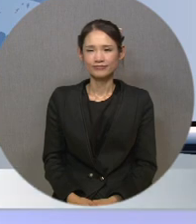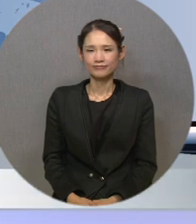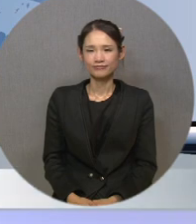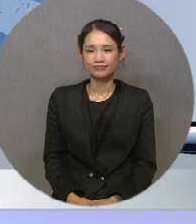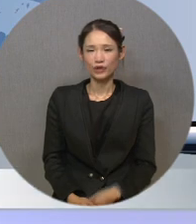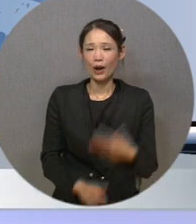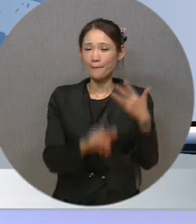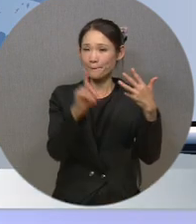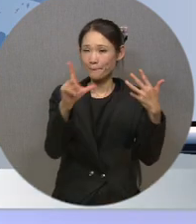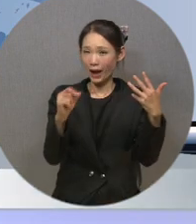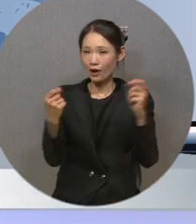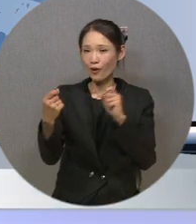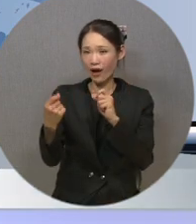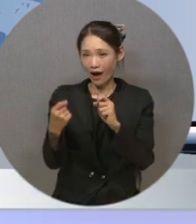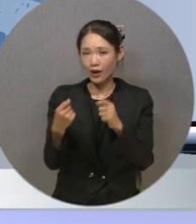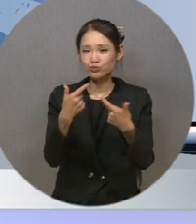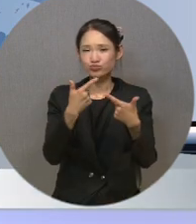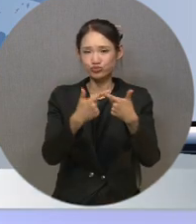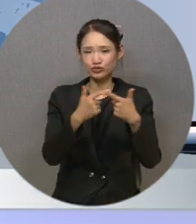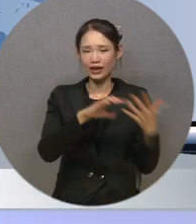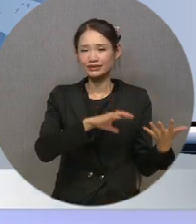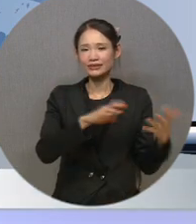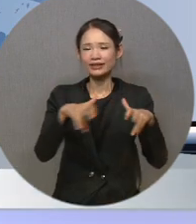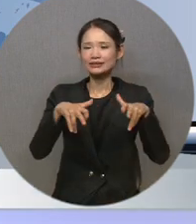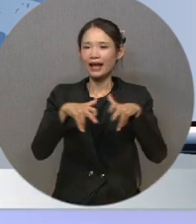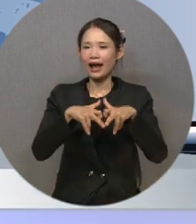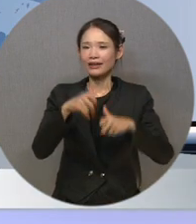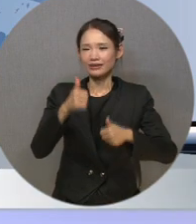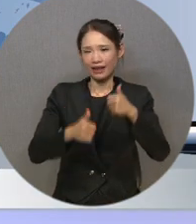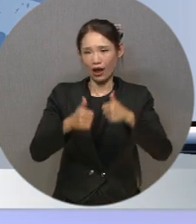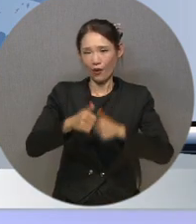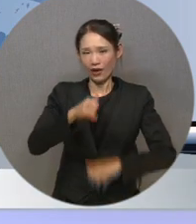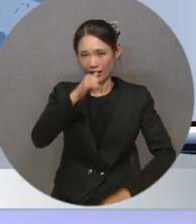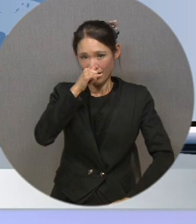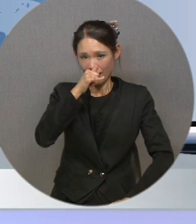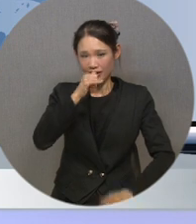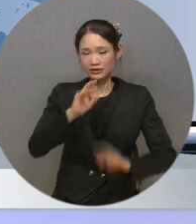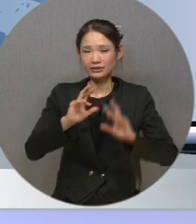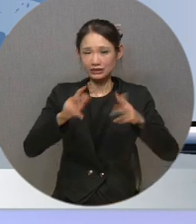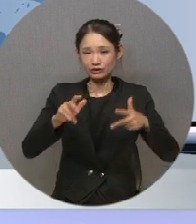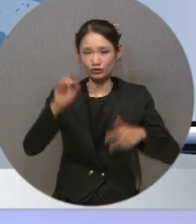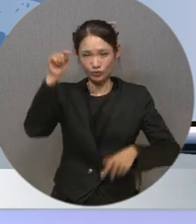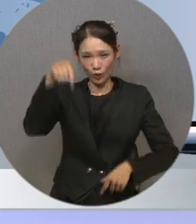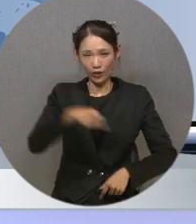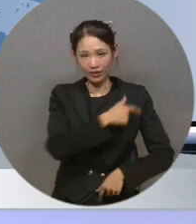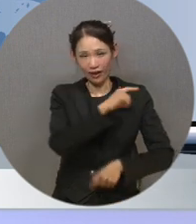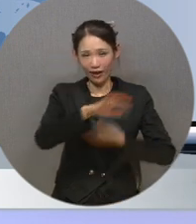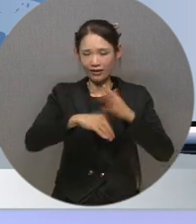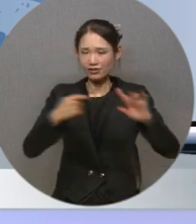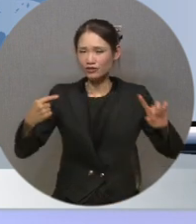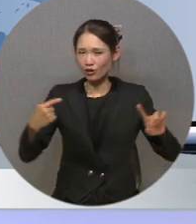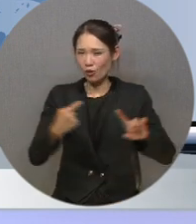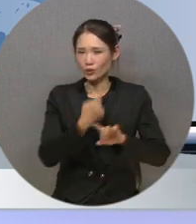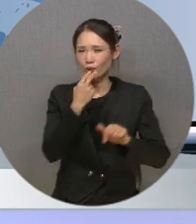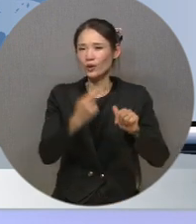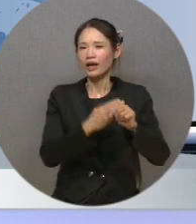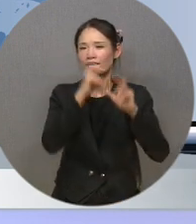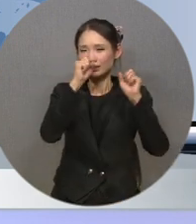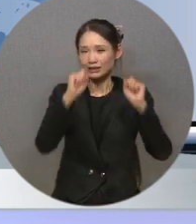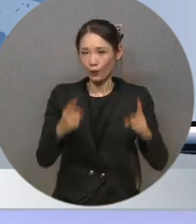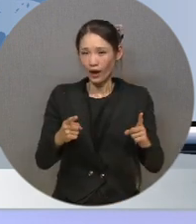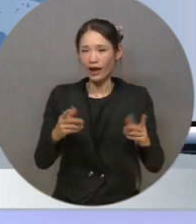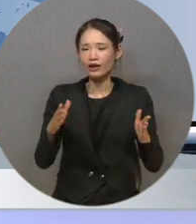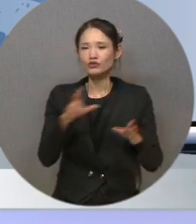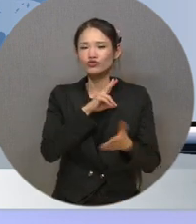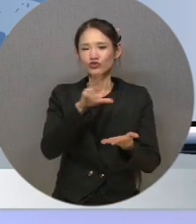오는 8월에는 부산세계장애인대회가 열립니다. 지구촌 대전환, 그 도전과 기회를 주제로 8월